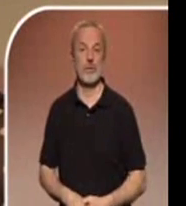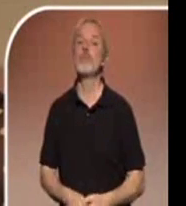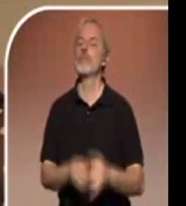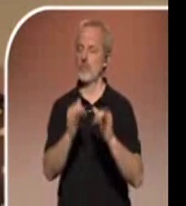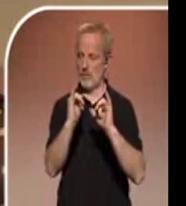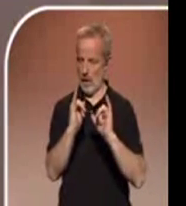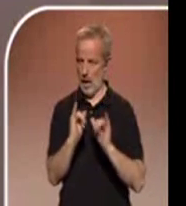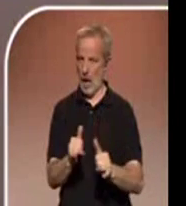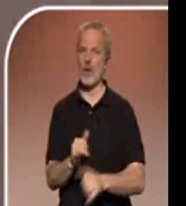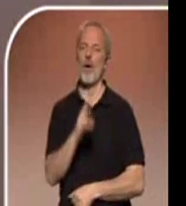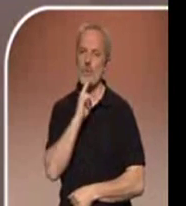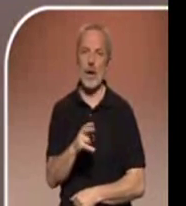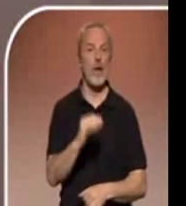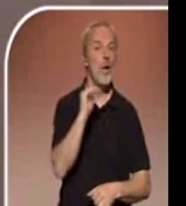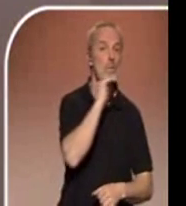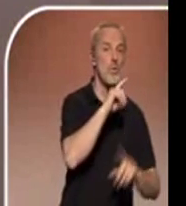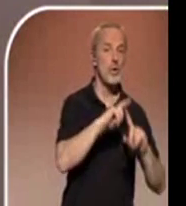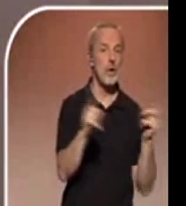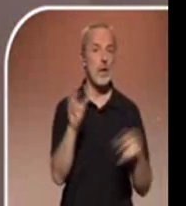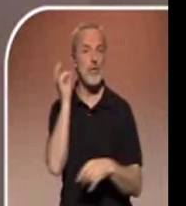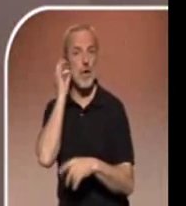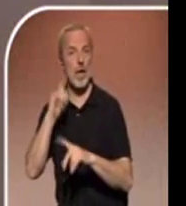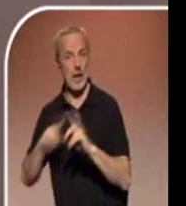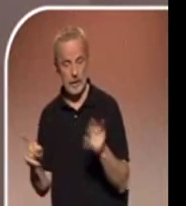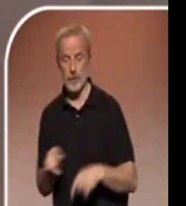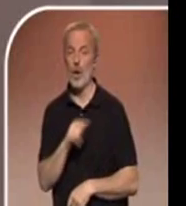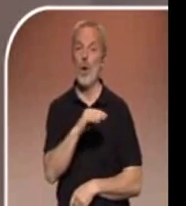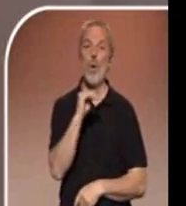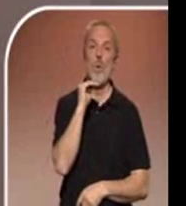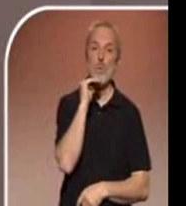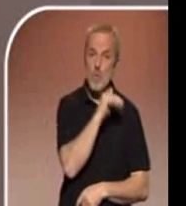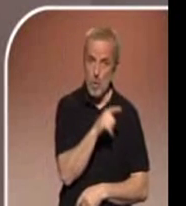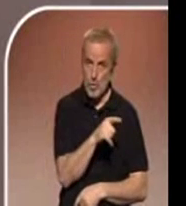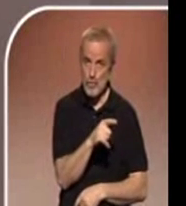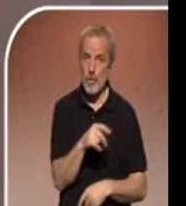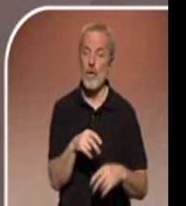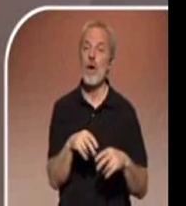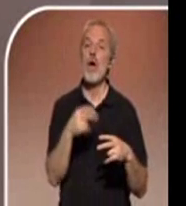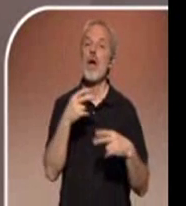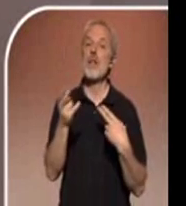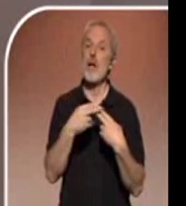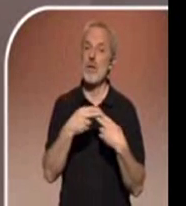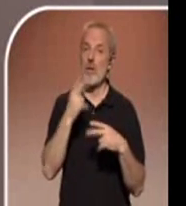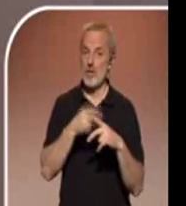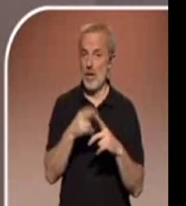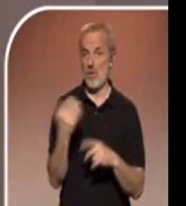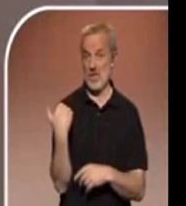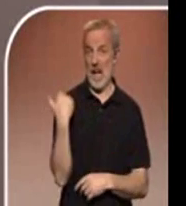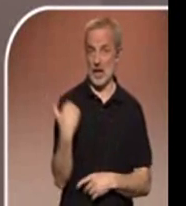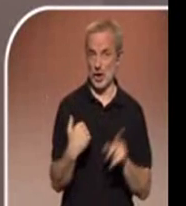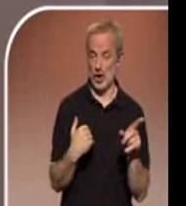tedy oběma pohlavími, protože u mužů je to většinou později, ale ženy tím, že